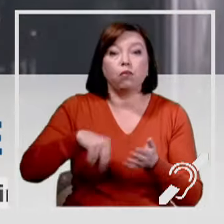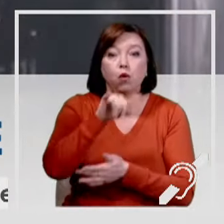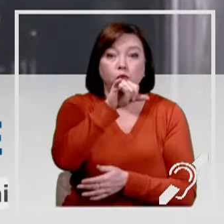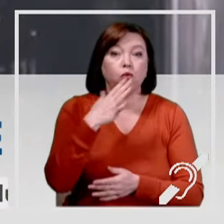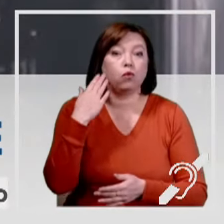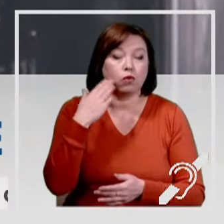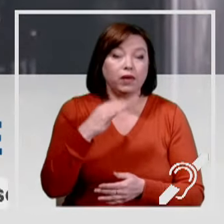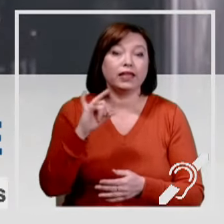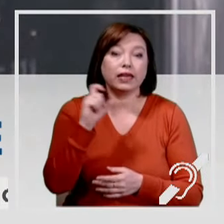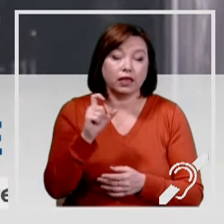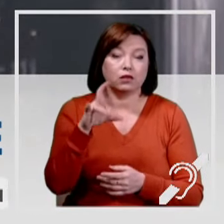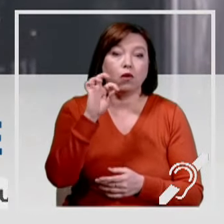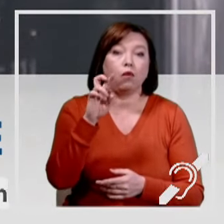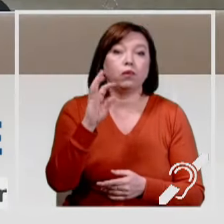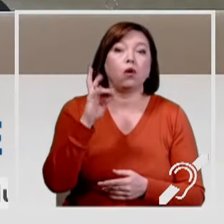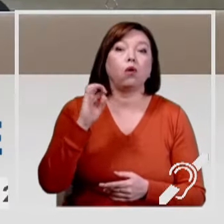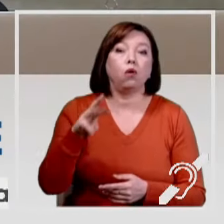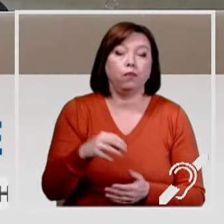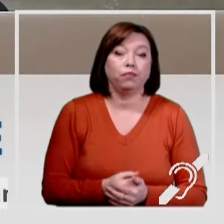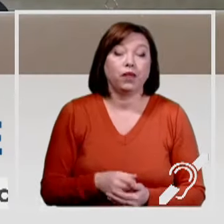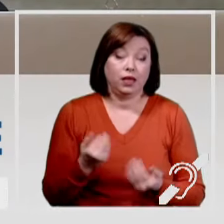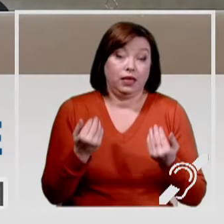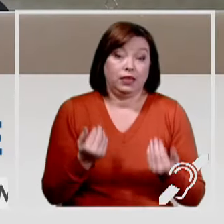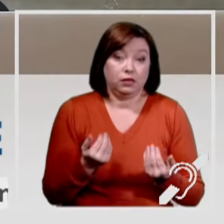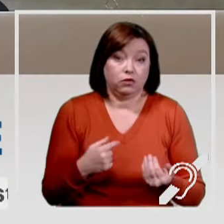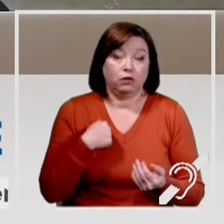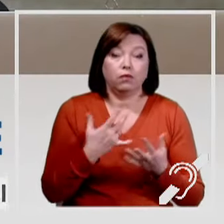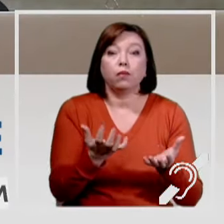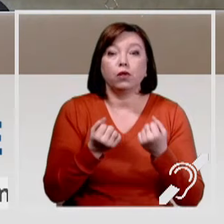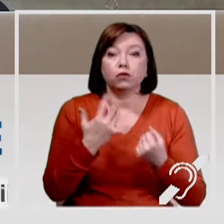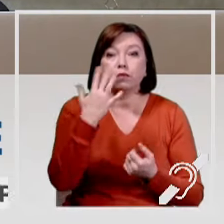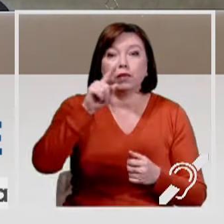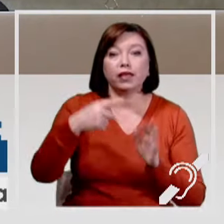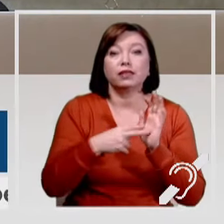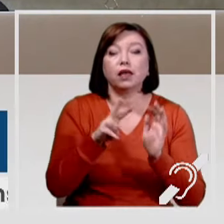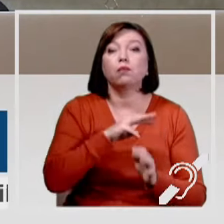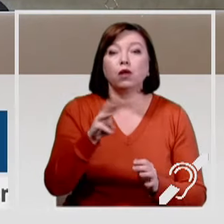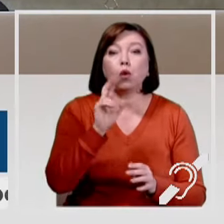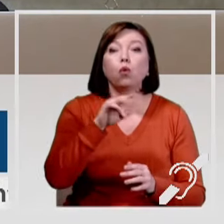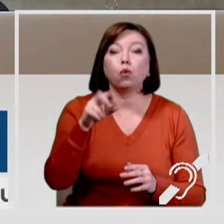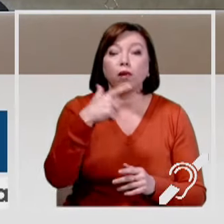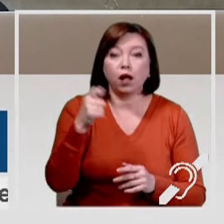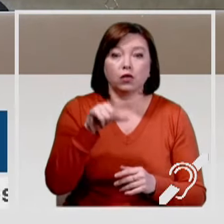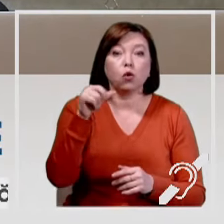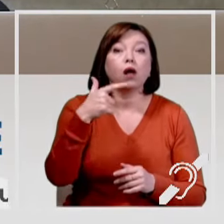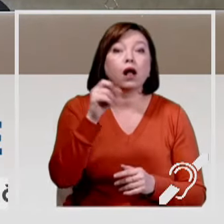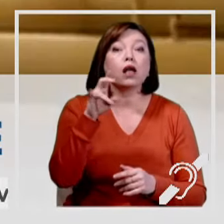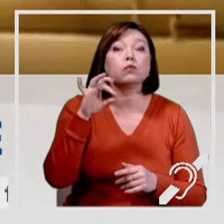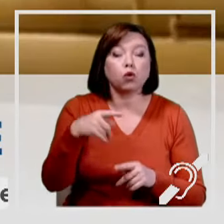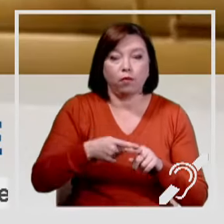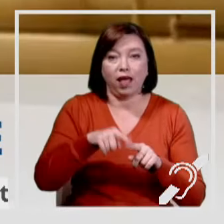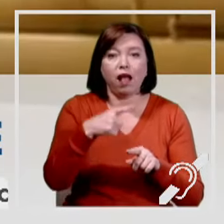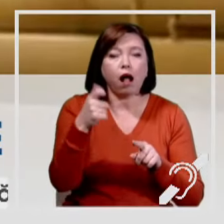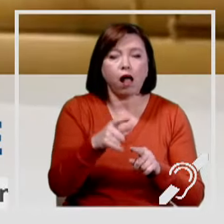din România și de pe piața Opcom. La ora actuală, noi primim 5,7 milioane metri cubi gaz de la Gazprom și acest gaz este